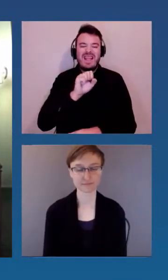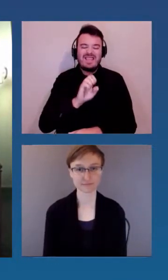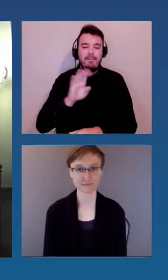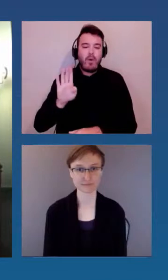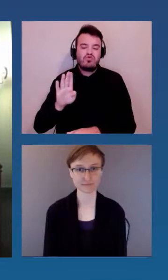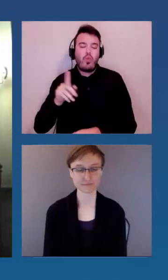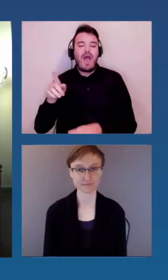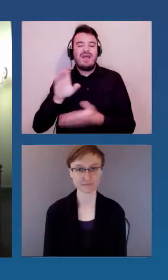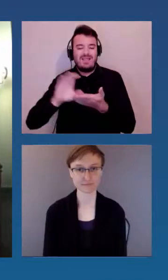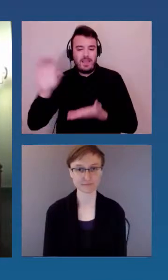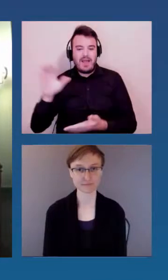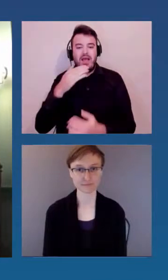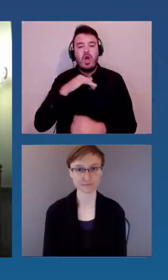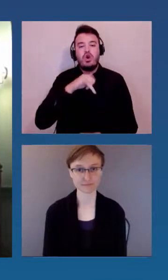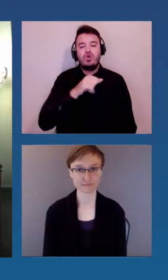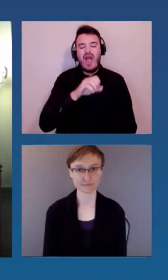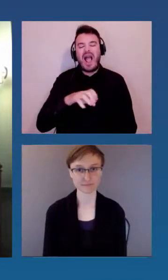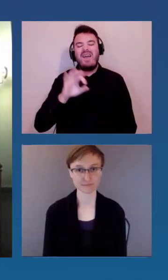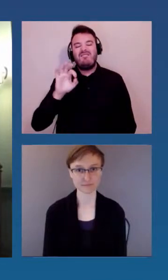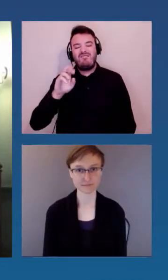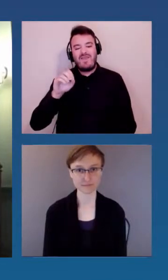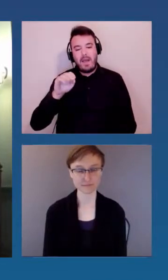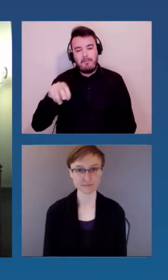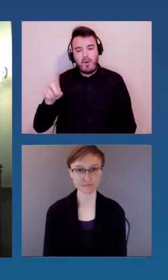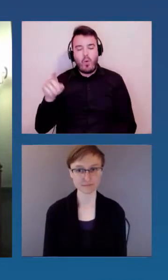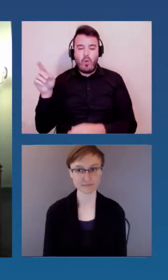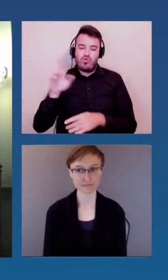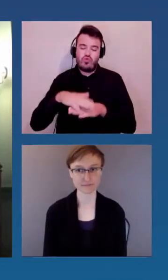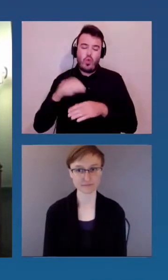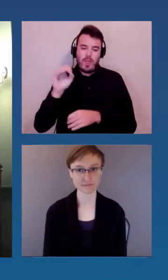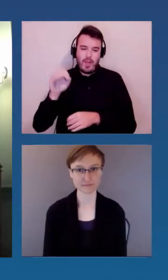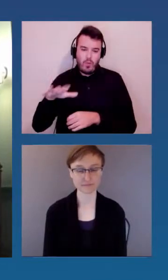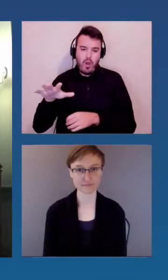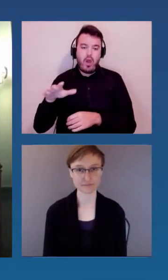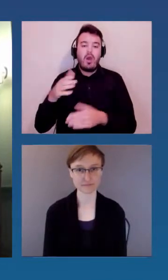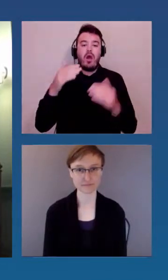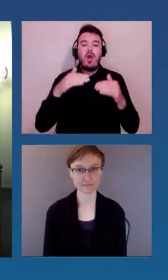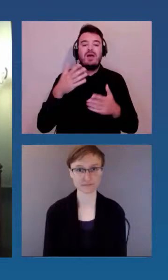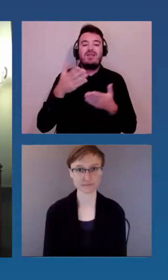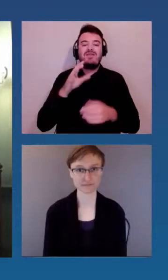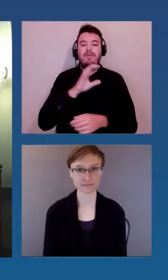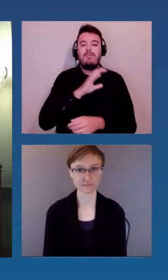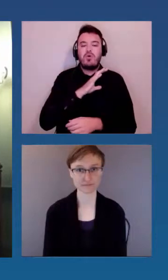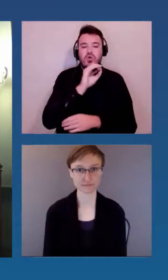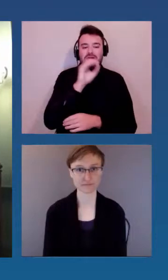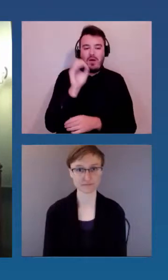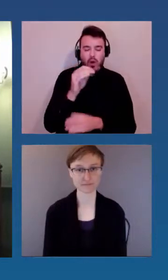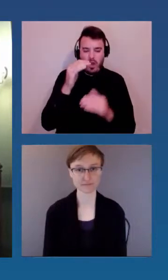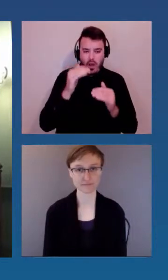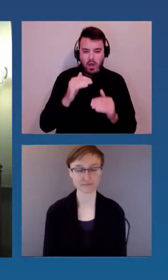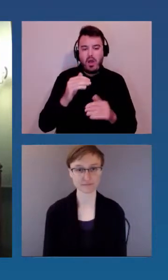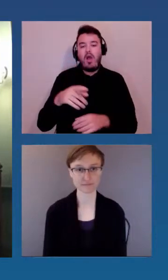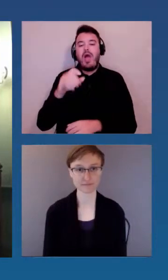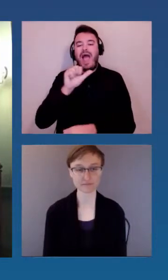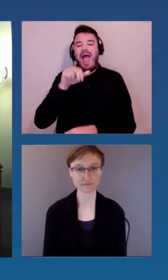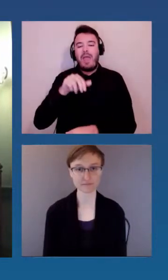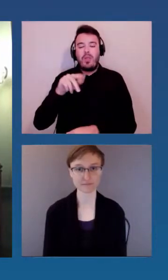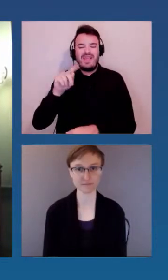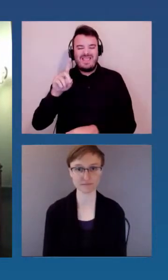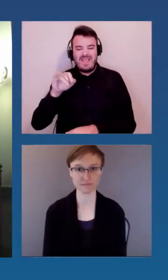de l'Université d'Ottawa, Peter Slowly, chef du police de service d'Ottawa, Anthony DeMonte, directeur général des